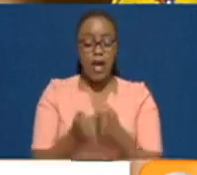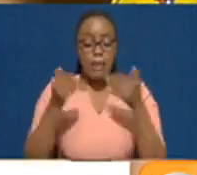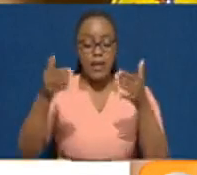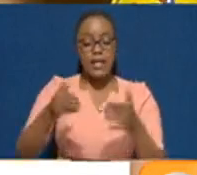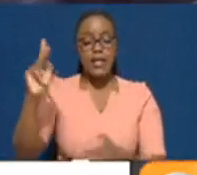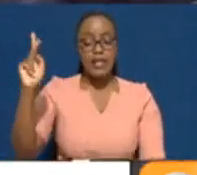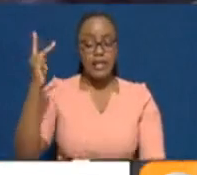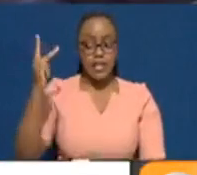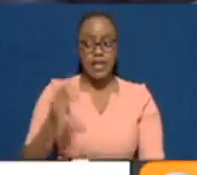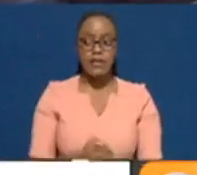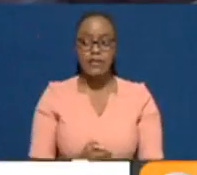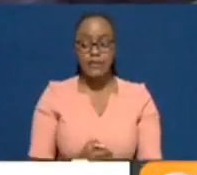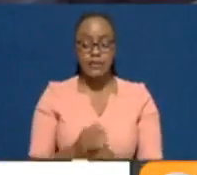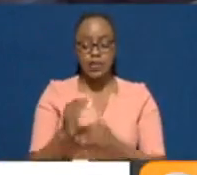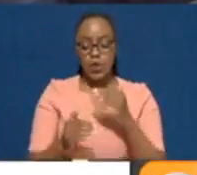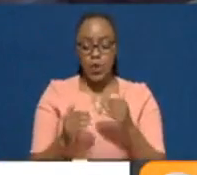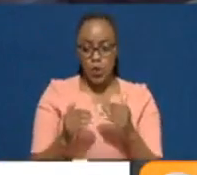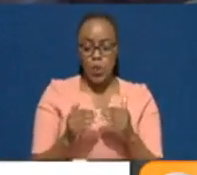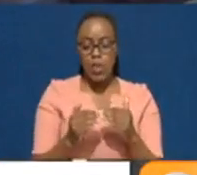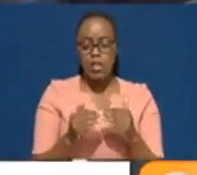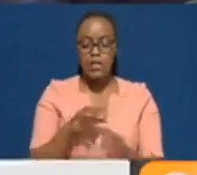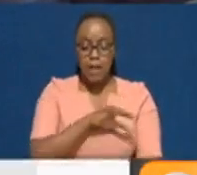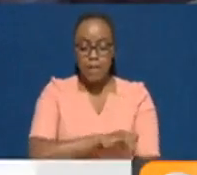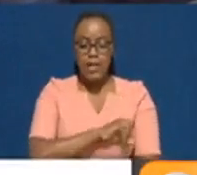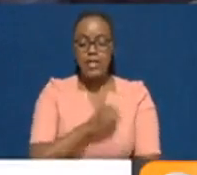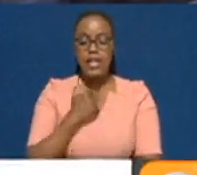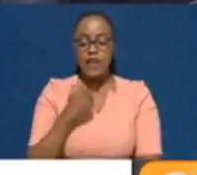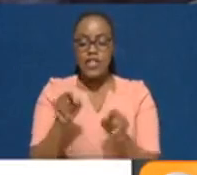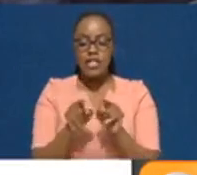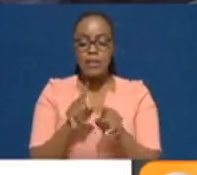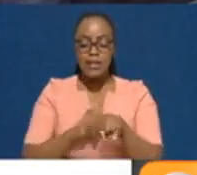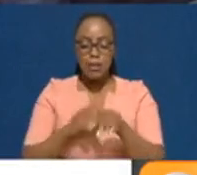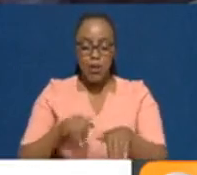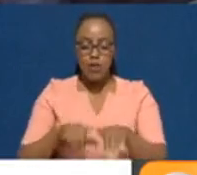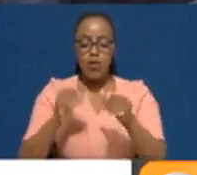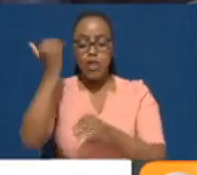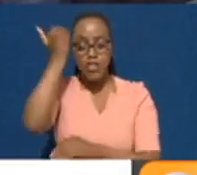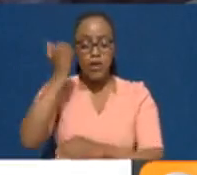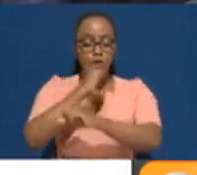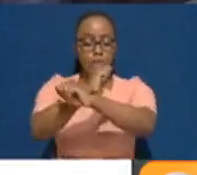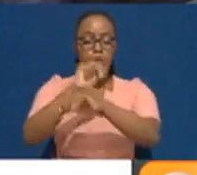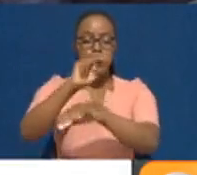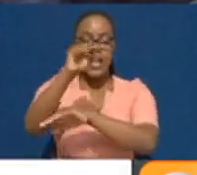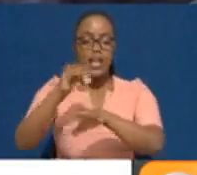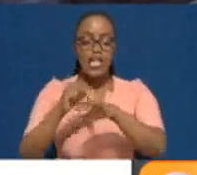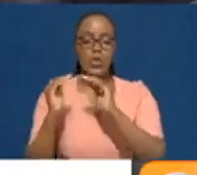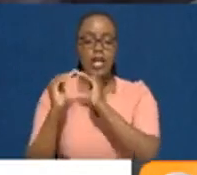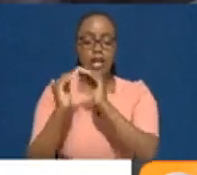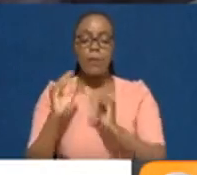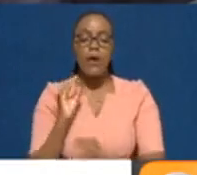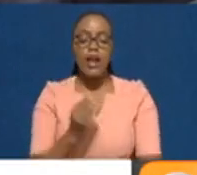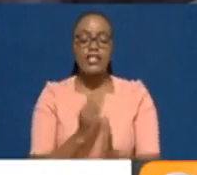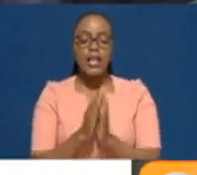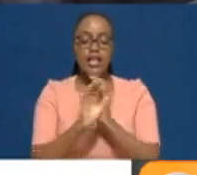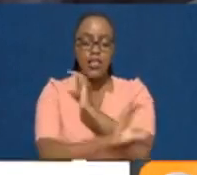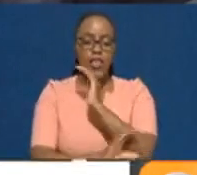kwetu Kenya. All be patient as that path is being pursued to protect our nation and our democracy and our country